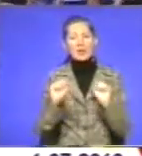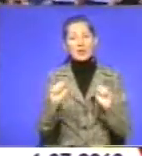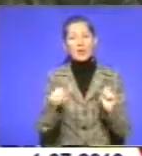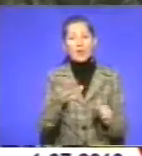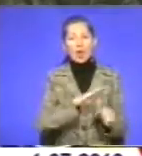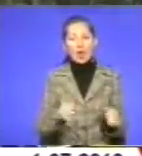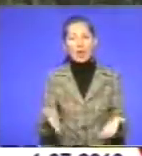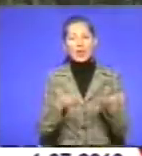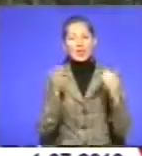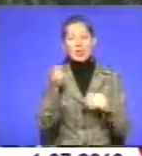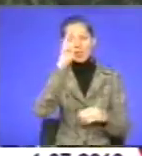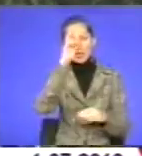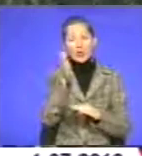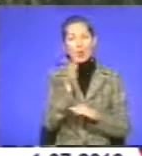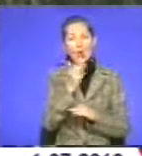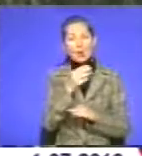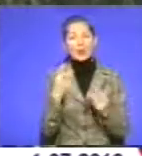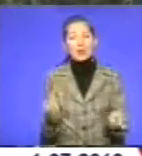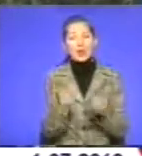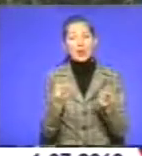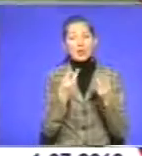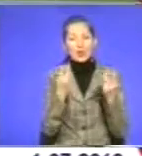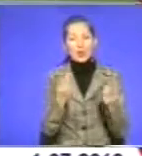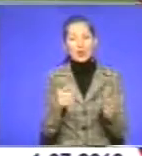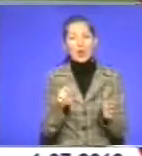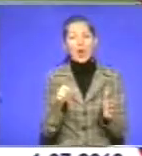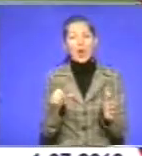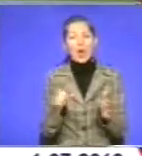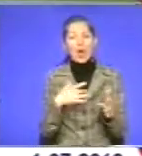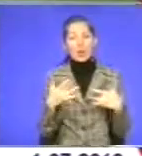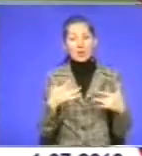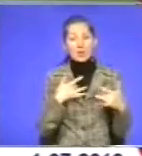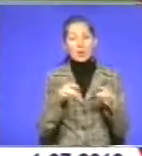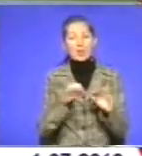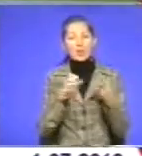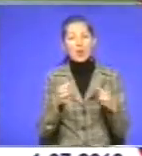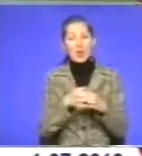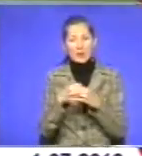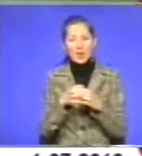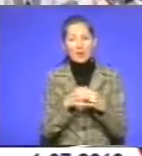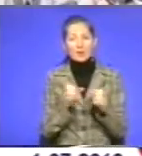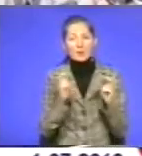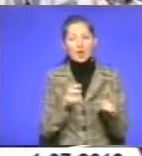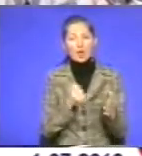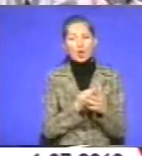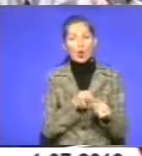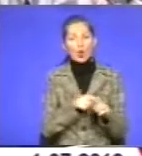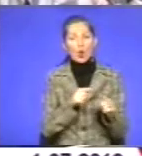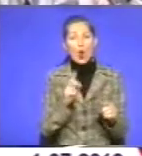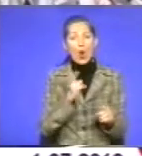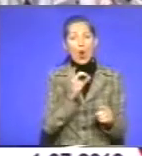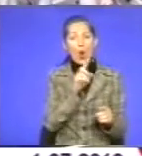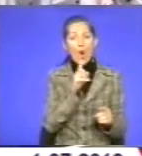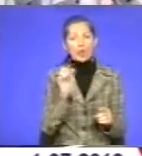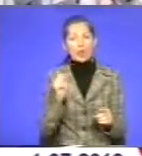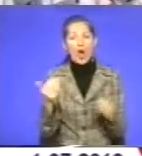прапора, запалення вогню та виступи творчих колективів. Спеціально до цього спортивного змагання у Козові оновили стадіон. Розвиток